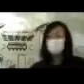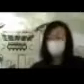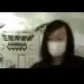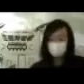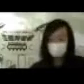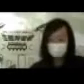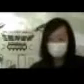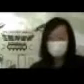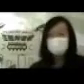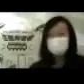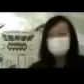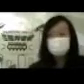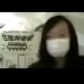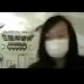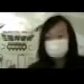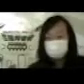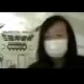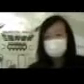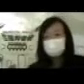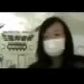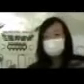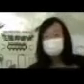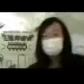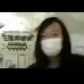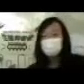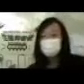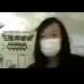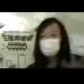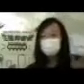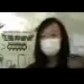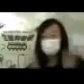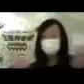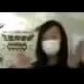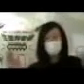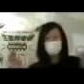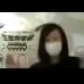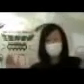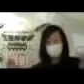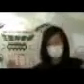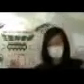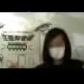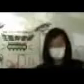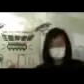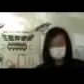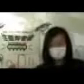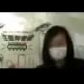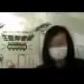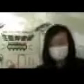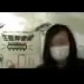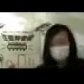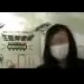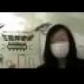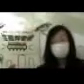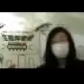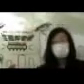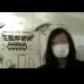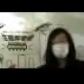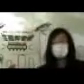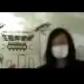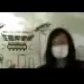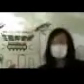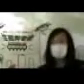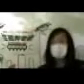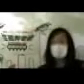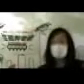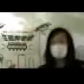屋嘅咁样嘅景观。咁我哋见到呢个树冠好大啊，系咪？咁原来佢树冠咧有